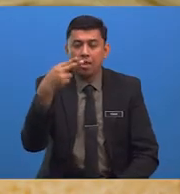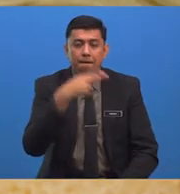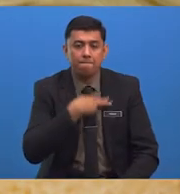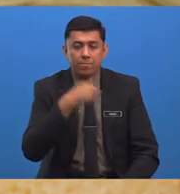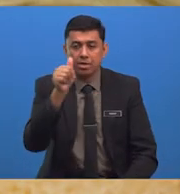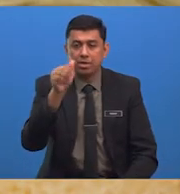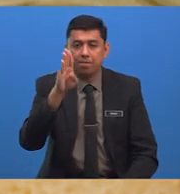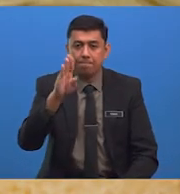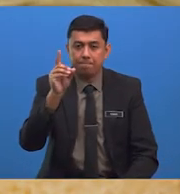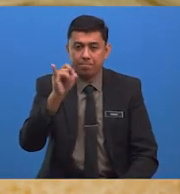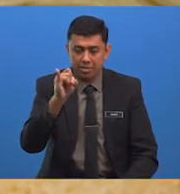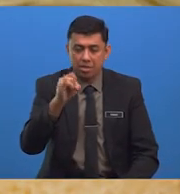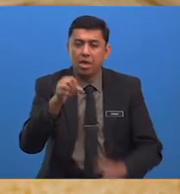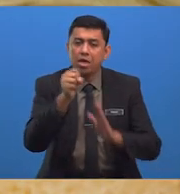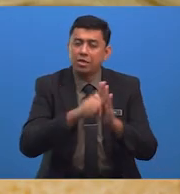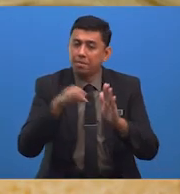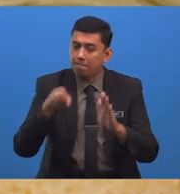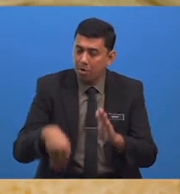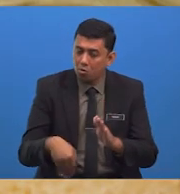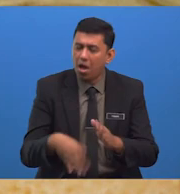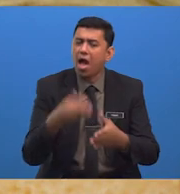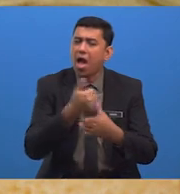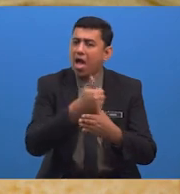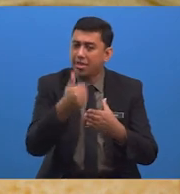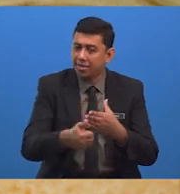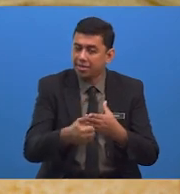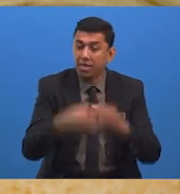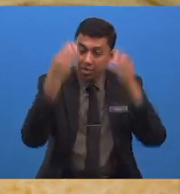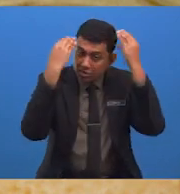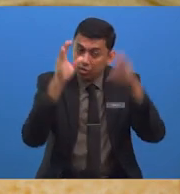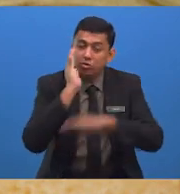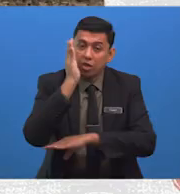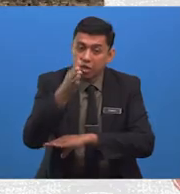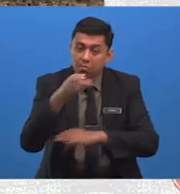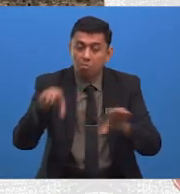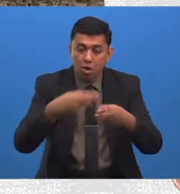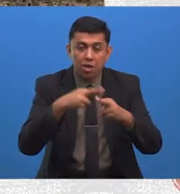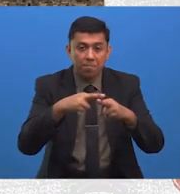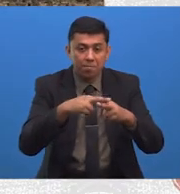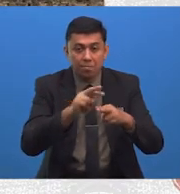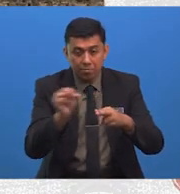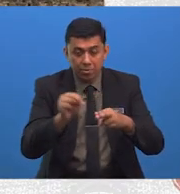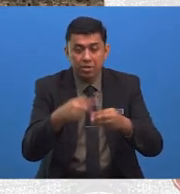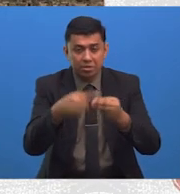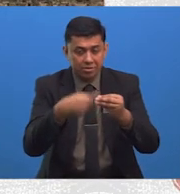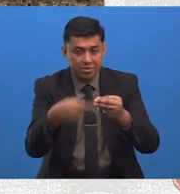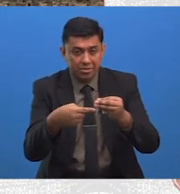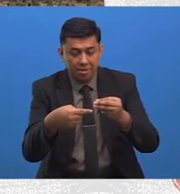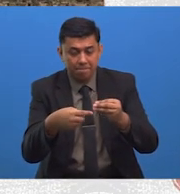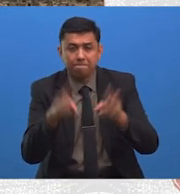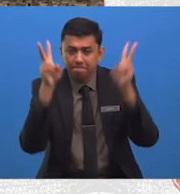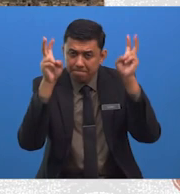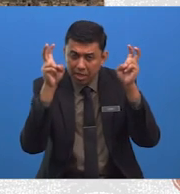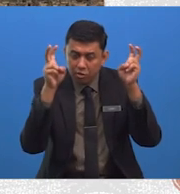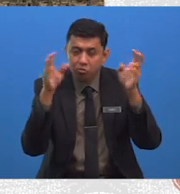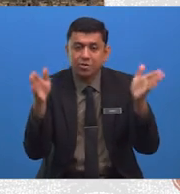Sebelum cikgu mengakhiri pelajaran kita pada hari ini, cikgu akan membuat rumusan tentang subtajuk yang